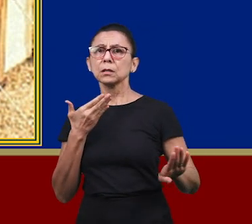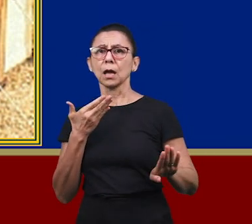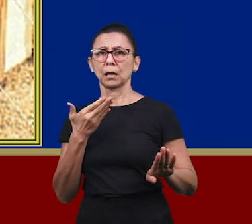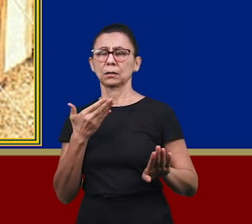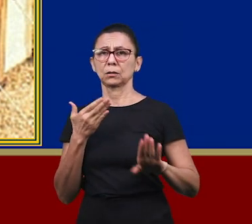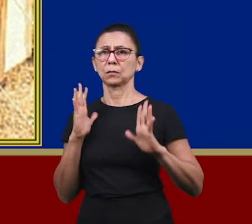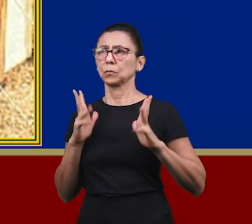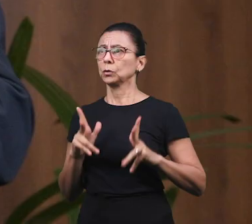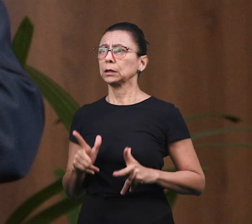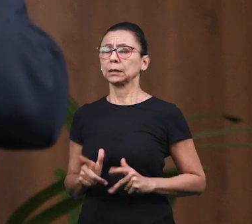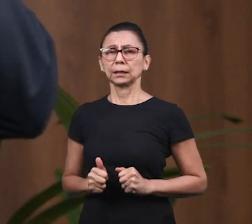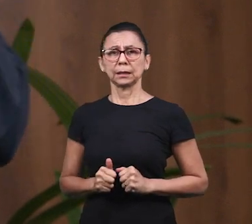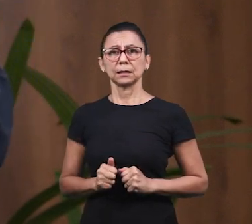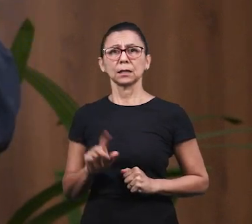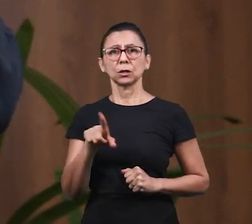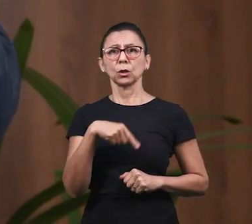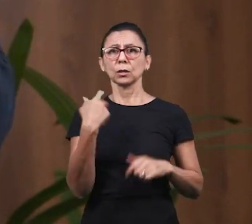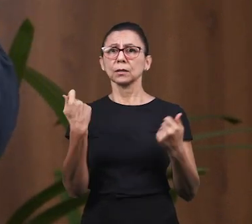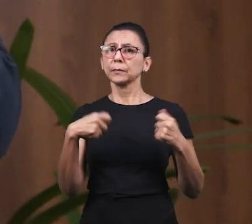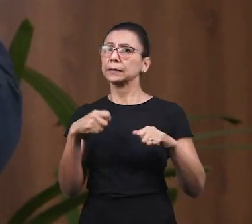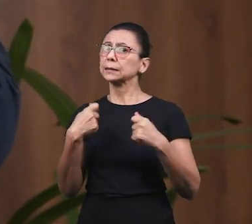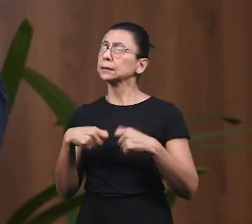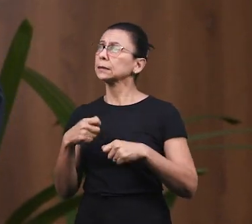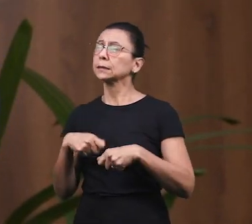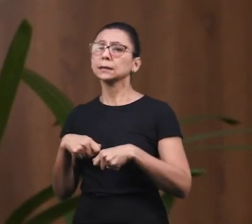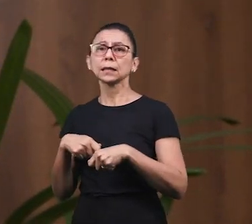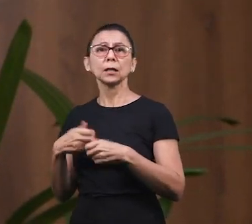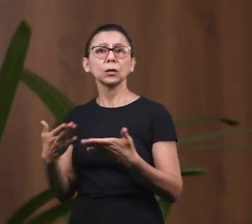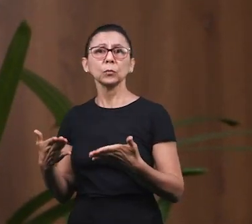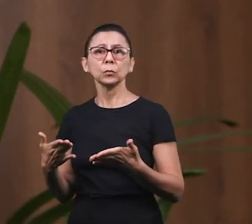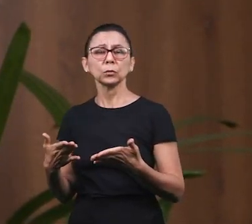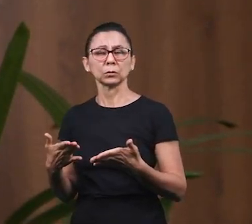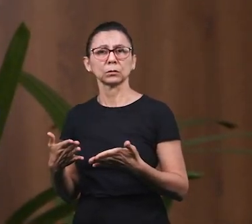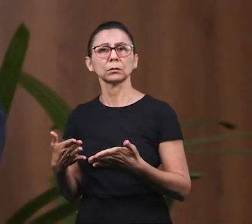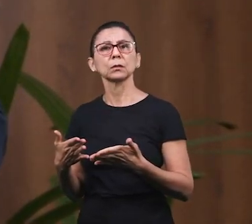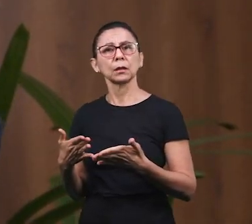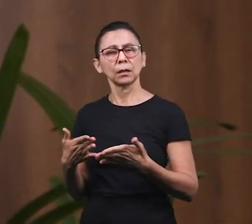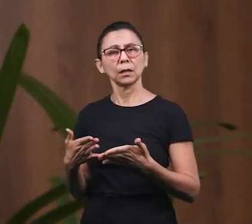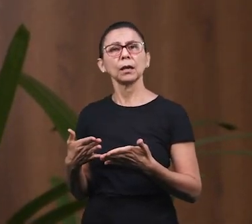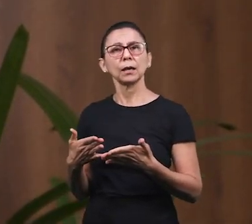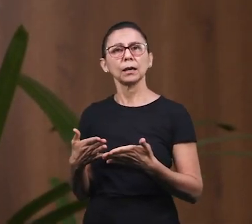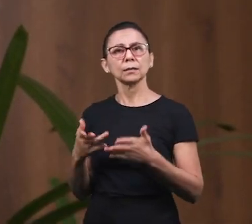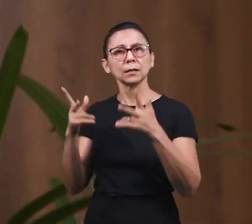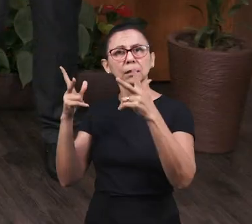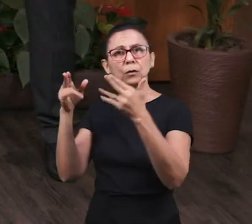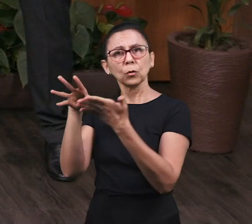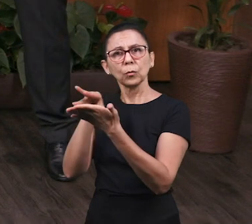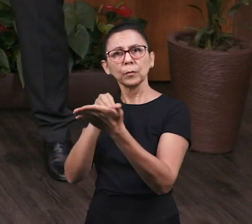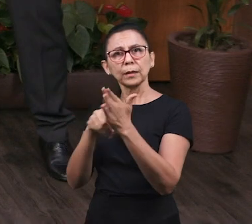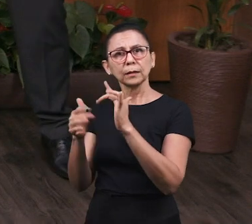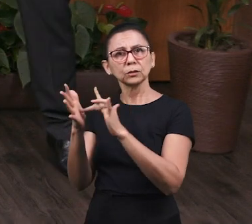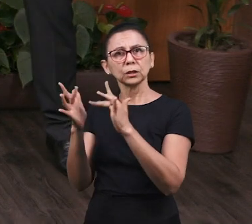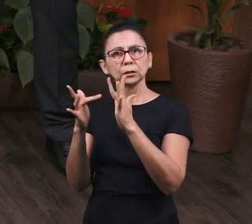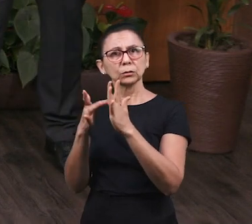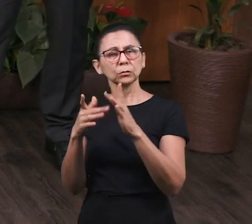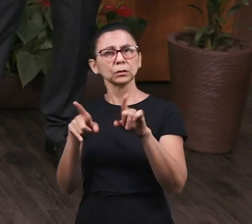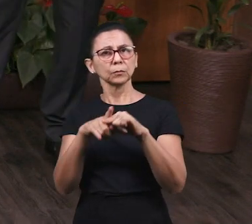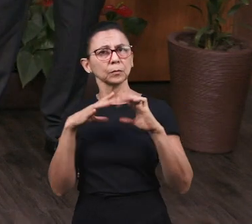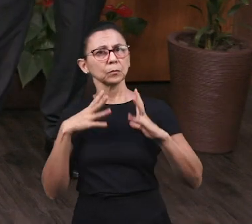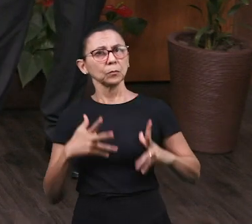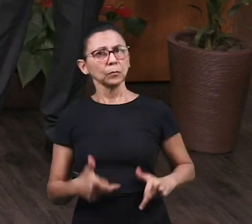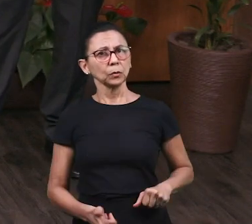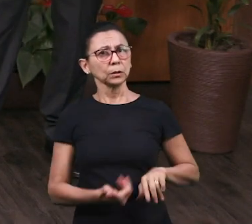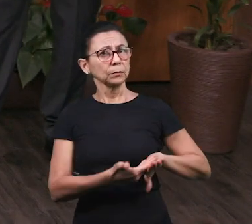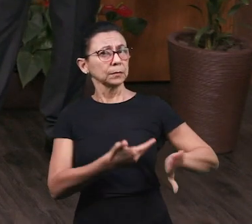doit être cherchée par l'homme. Celui qui souhaite le salut doit chercher la même sainteté, telle comme